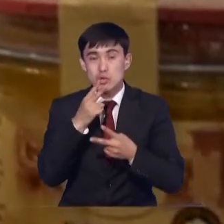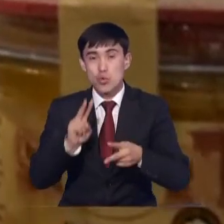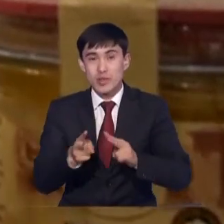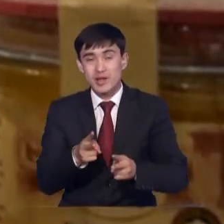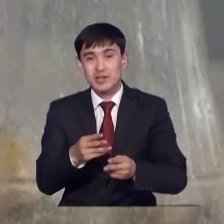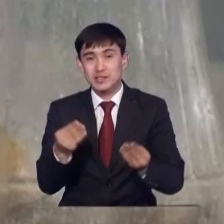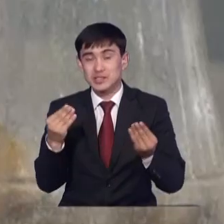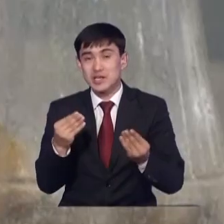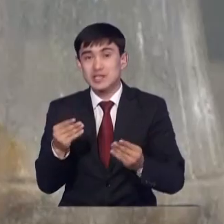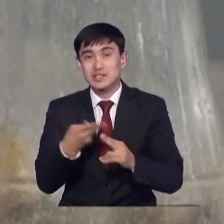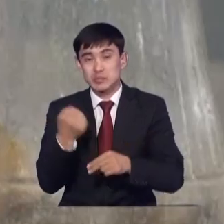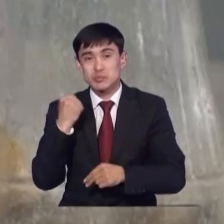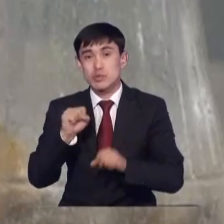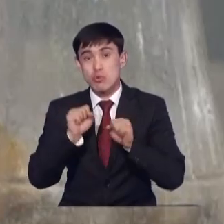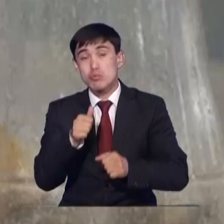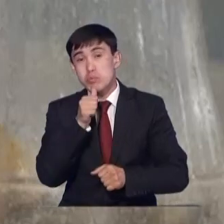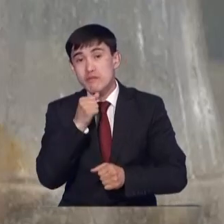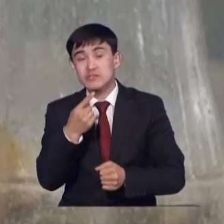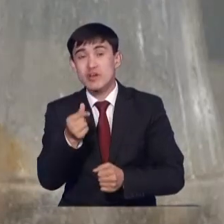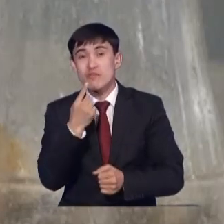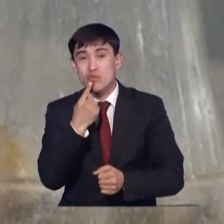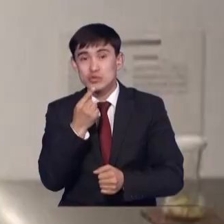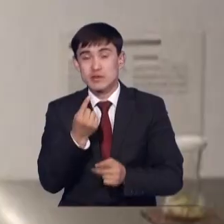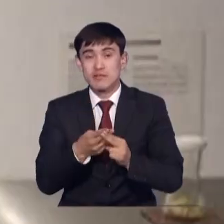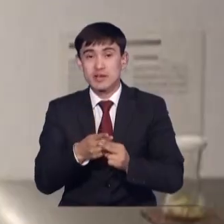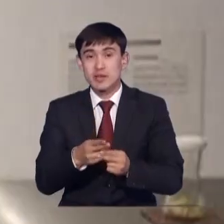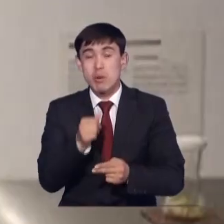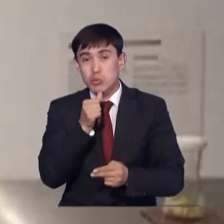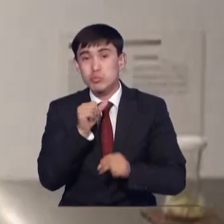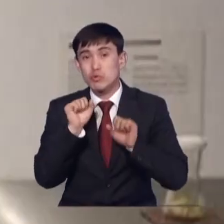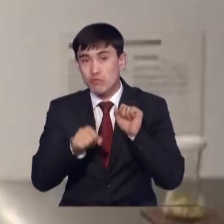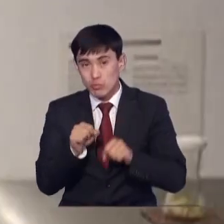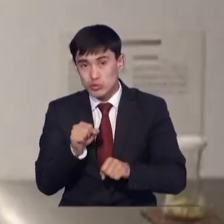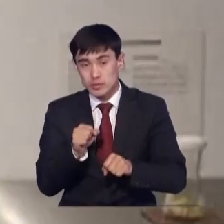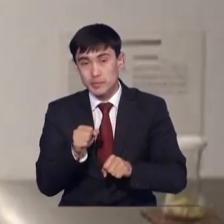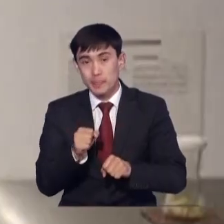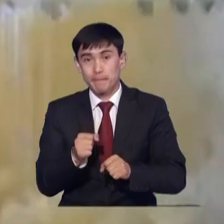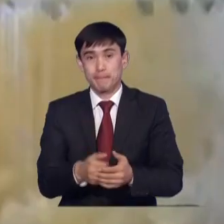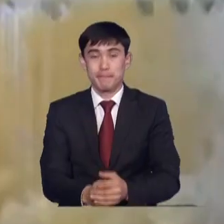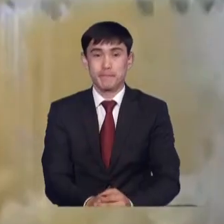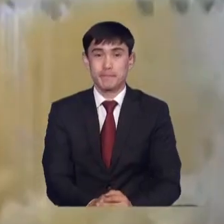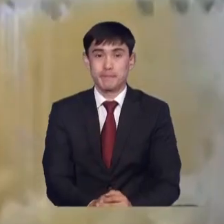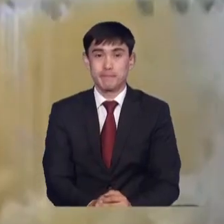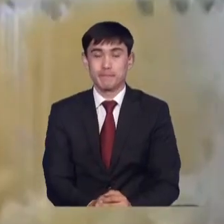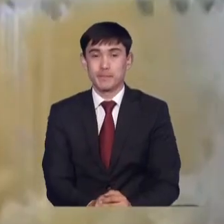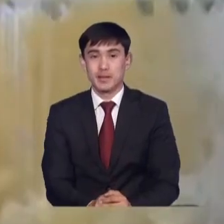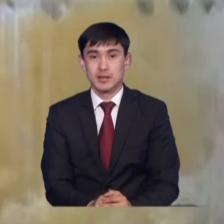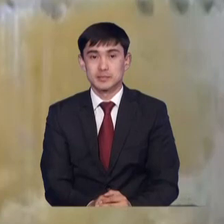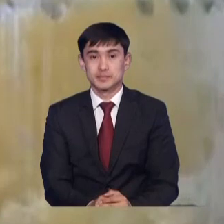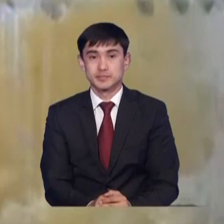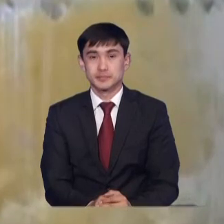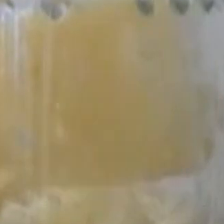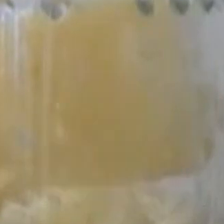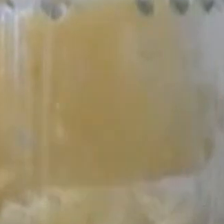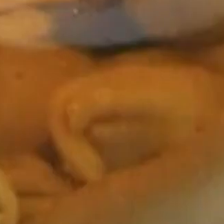изыска самые смелые могут даже проверить свои вкусовые рецепторы и попробовать Некоторые из блюд в дегустационной баре Лаура